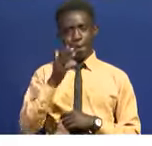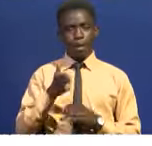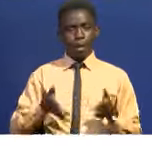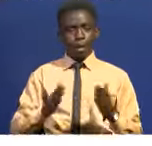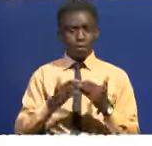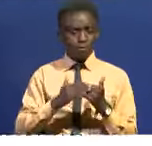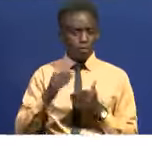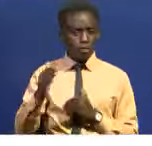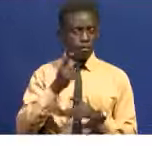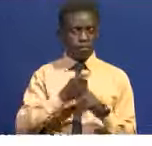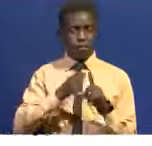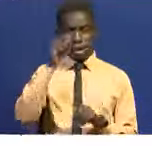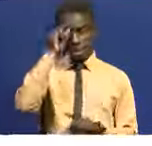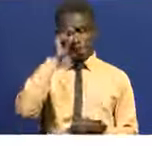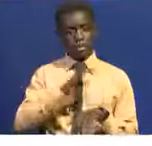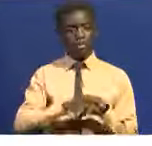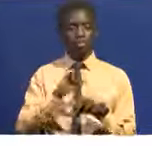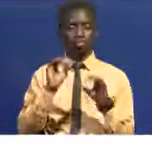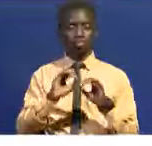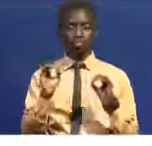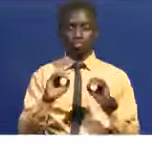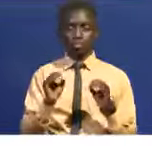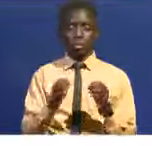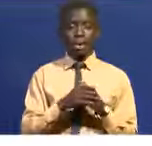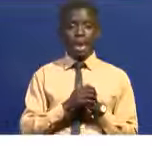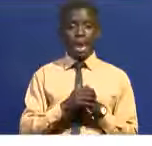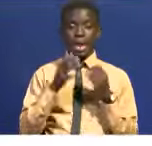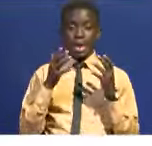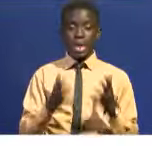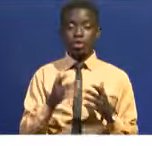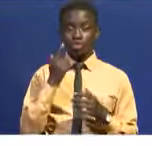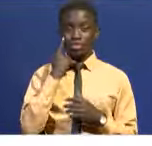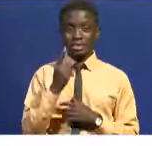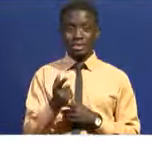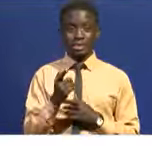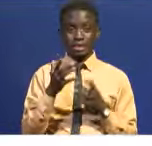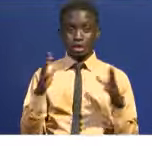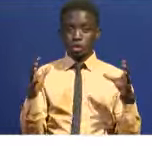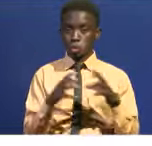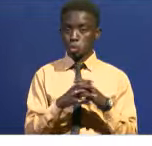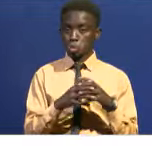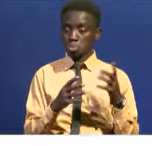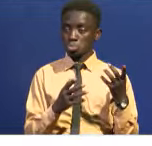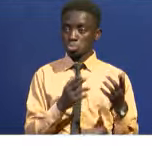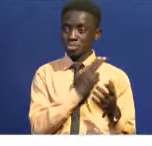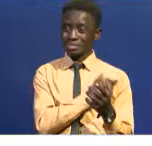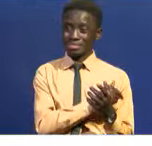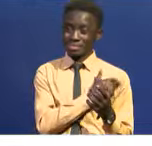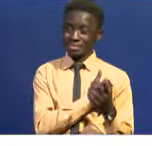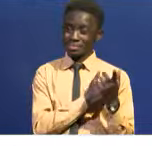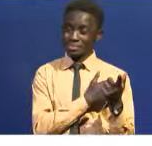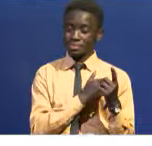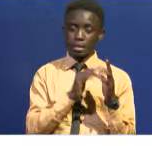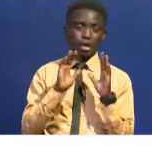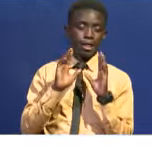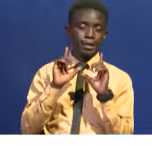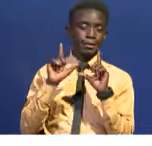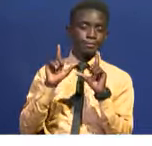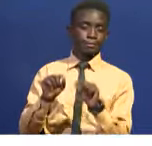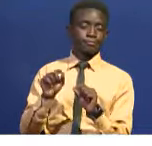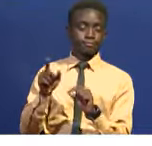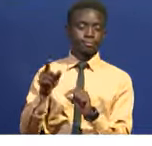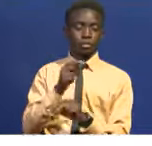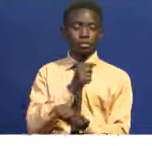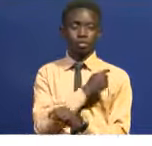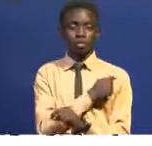Haya yanajiri huku Wizara ya Afya ikiagiza vituo vya afya humu nchini kutowapuuza wagonjwa wanaotafuta huduma za matibabu ya magonjwa